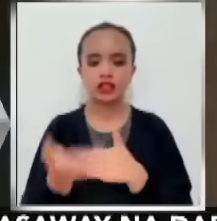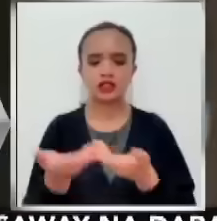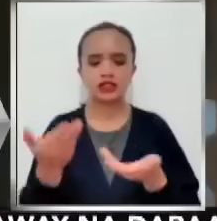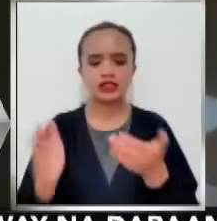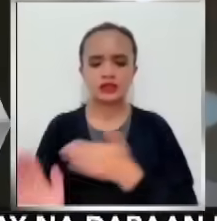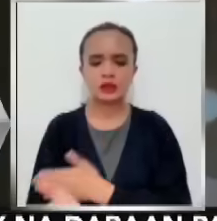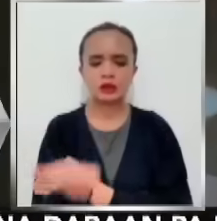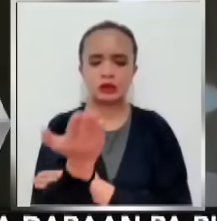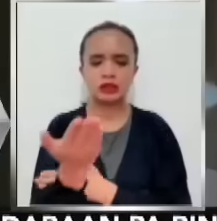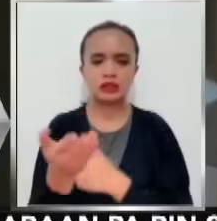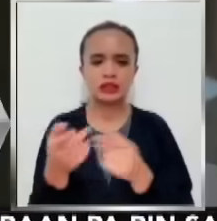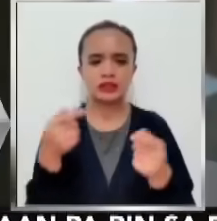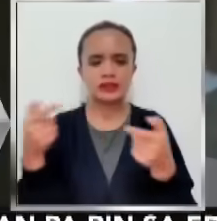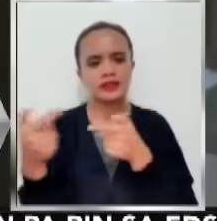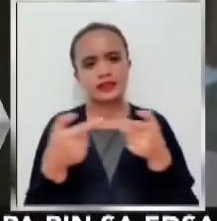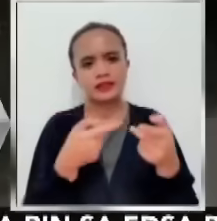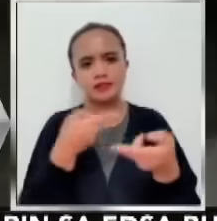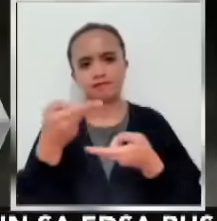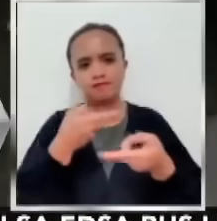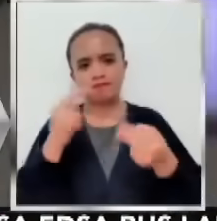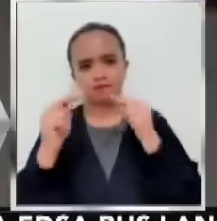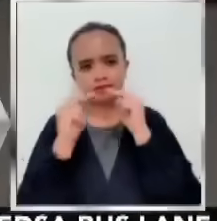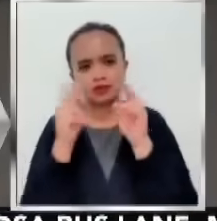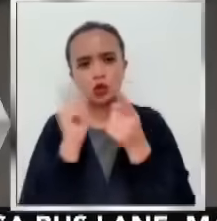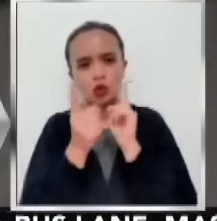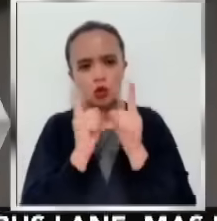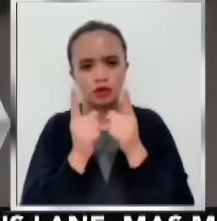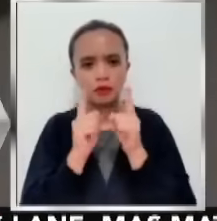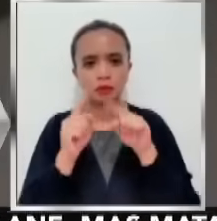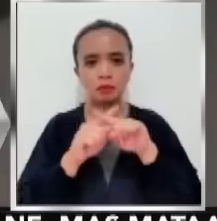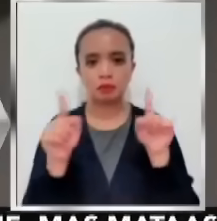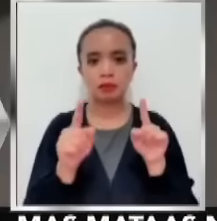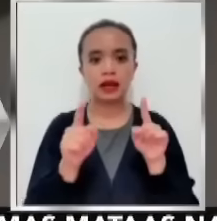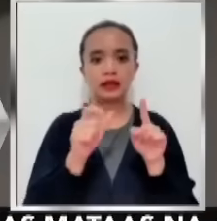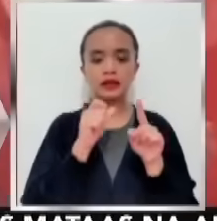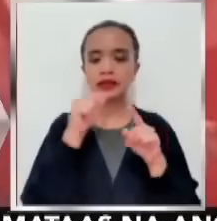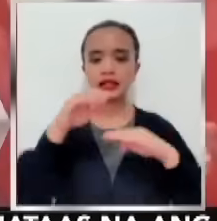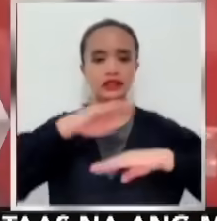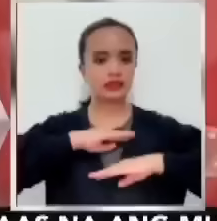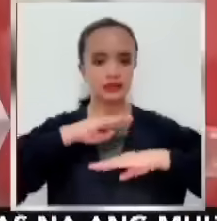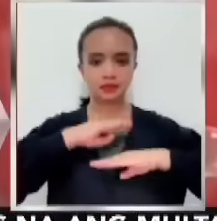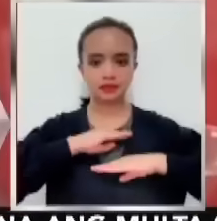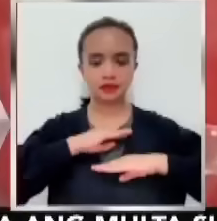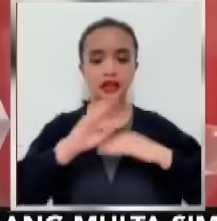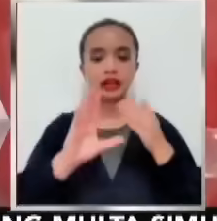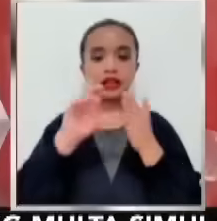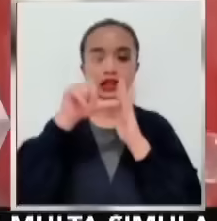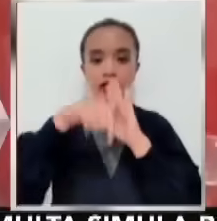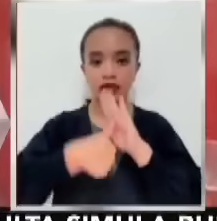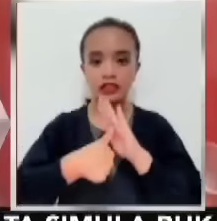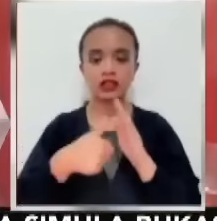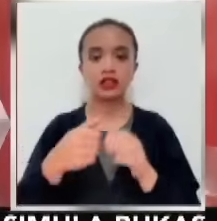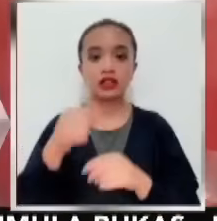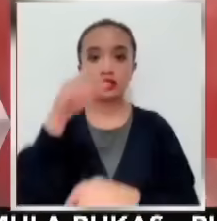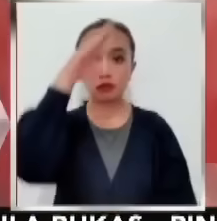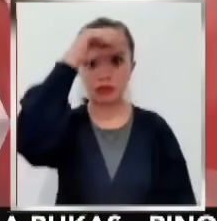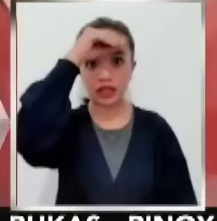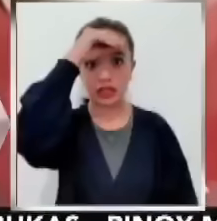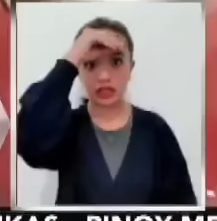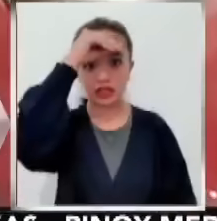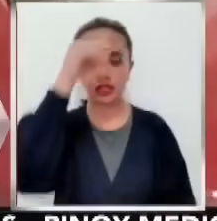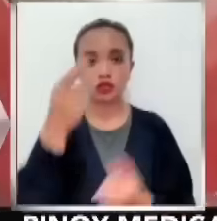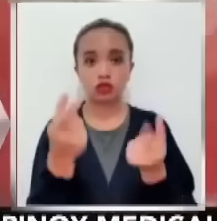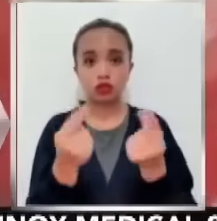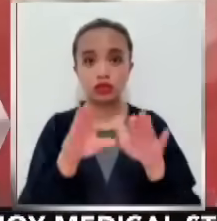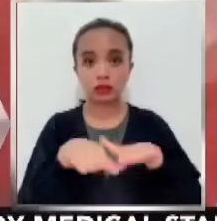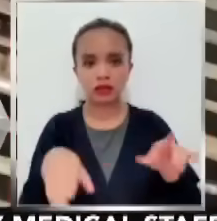taker na si Julius Cesar Ton, pero di siya nakumbinsi. Hanggang ginilitan ng lalaki ang mga bata. Nang